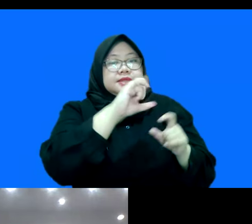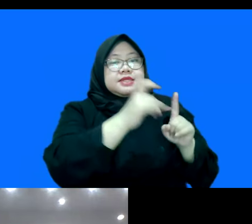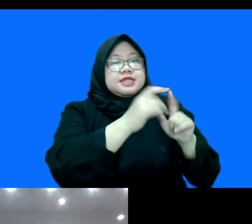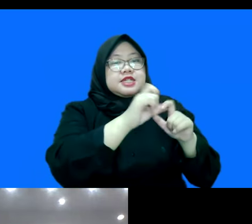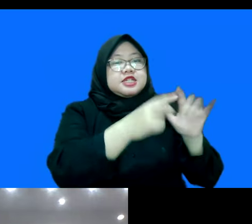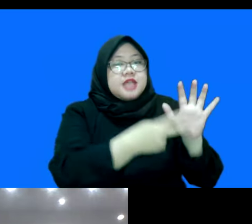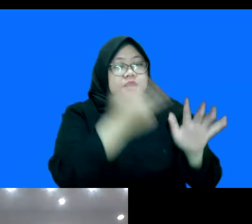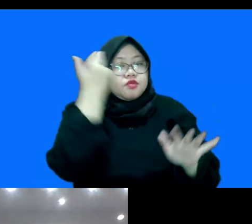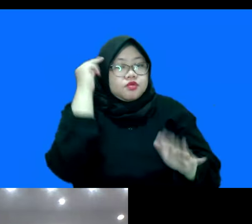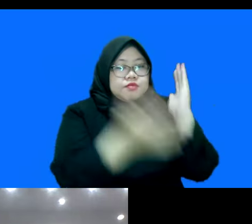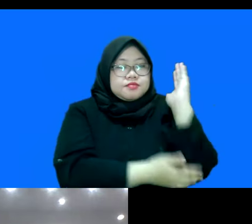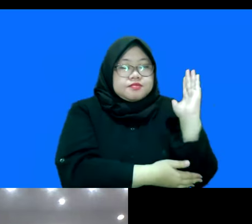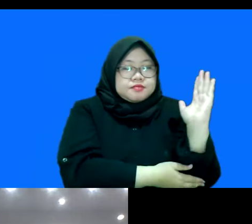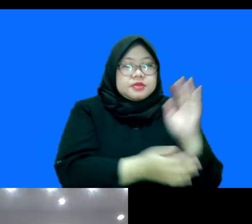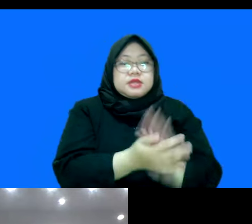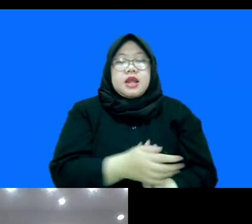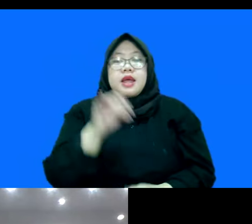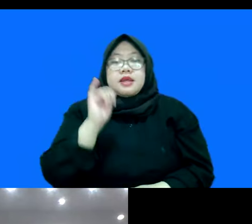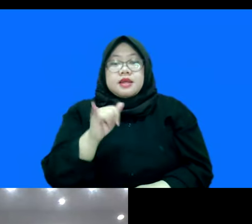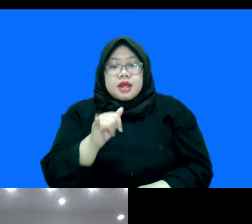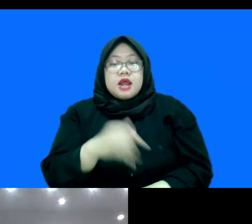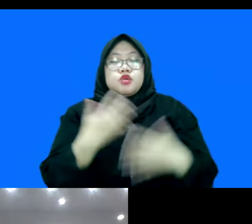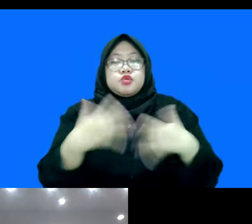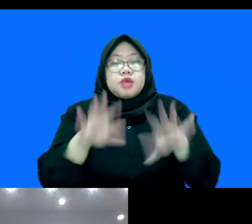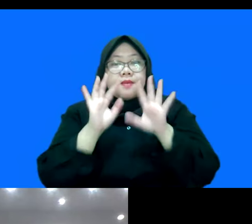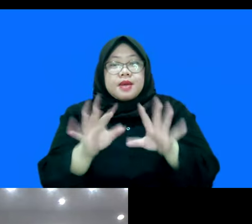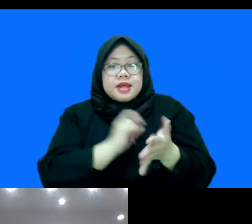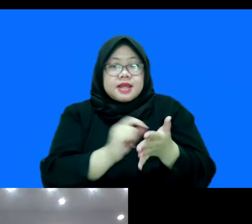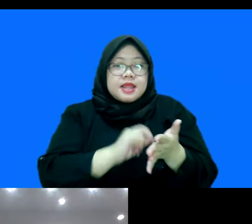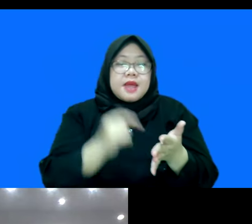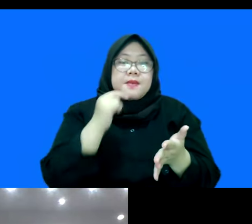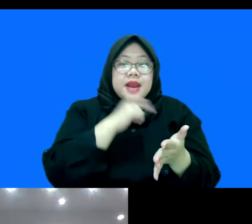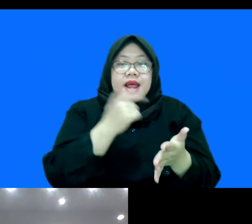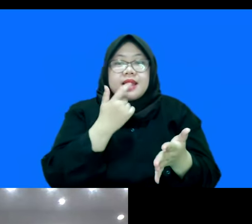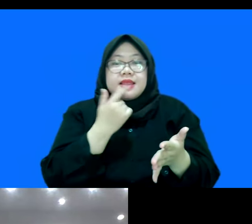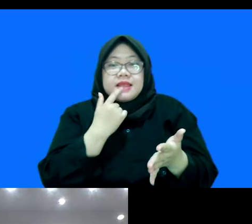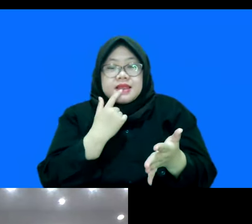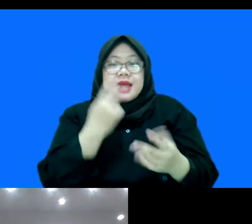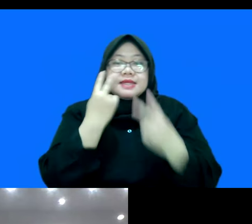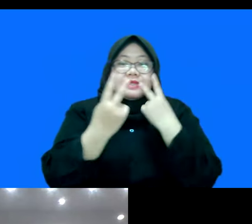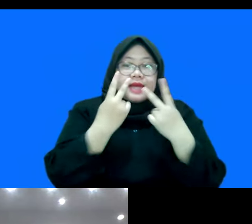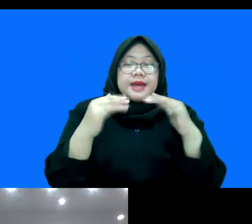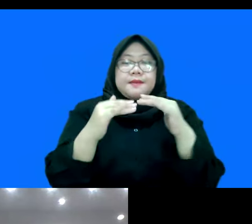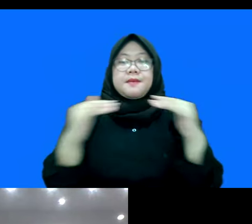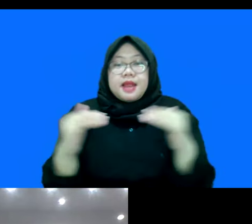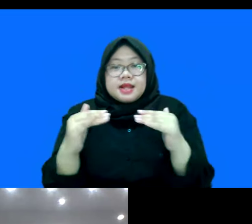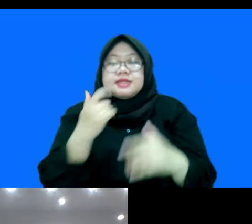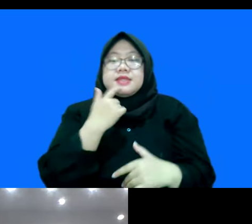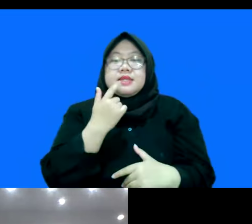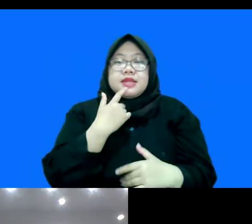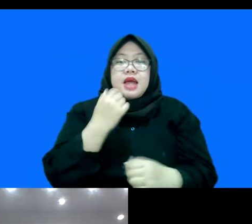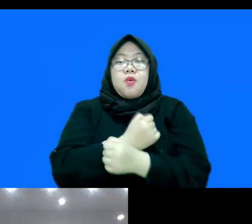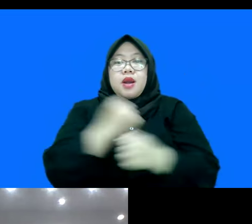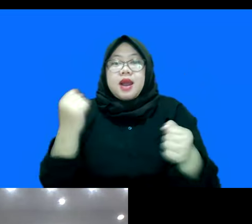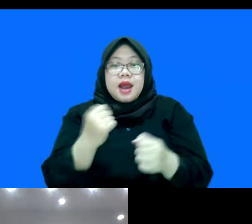pemaparannya. Memang kalau bisa dibilang sebelumnya sudah banyak catatan merah terkait dengan masalah check and balances terkait dengan kewenangan penyidikan yang